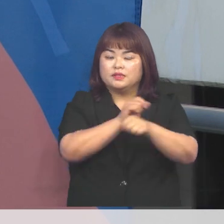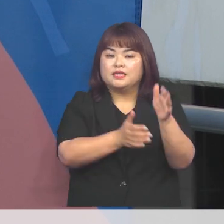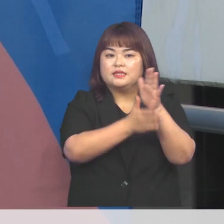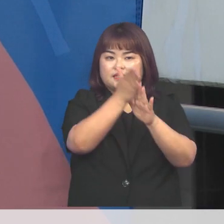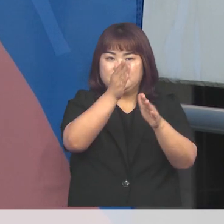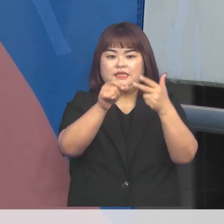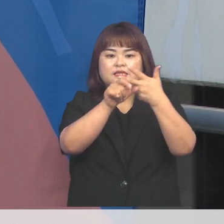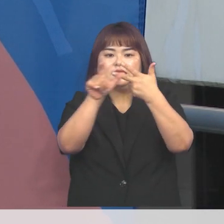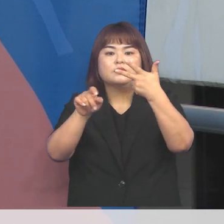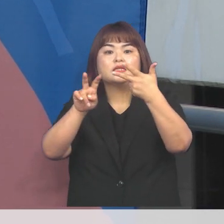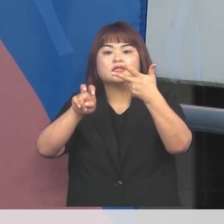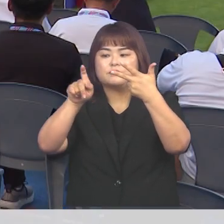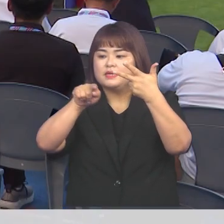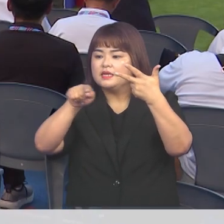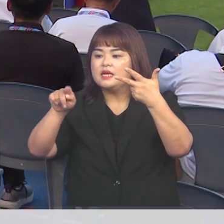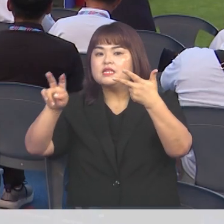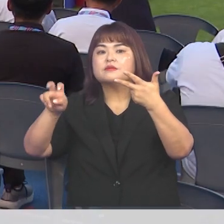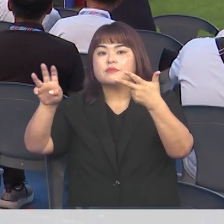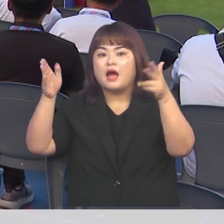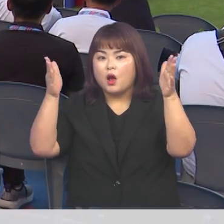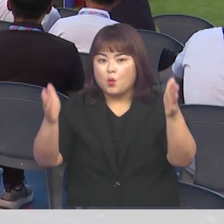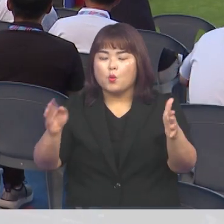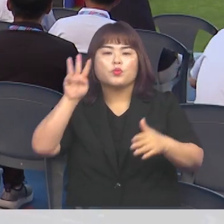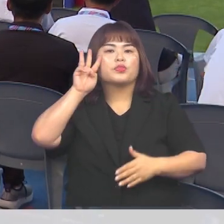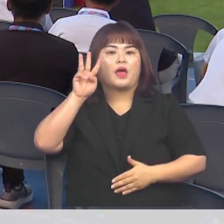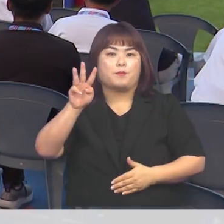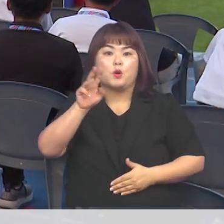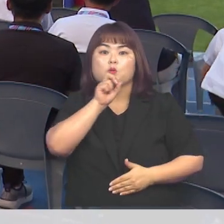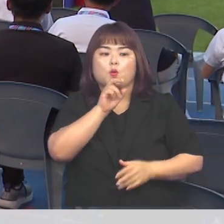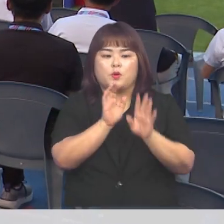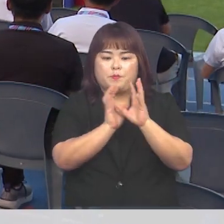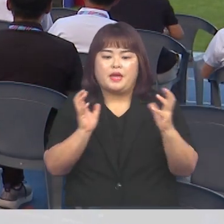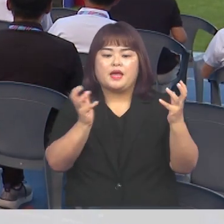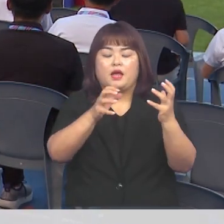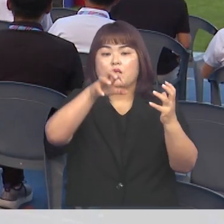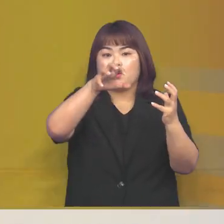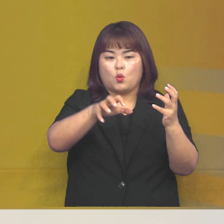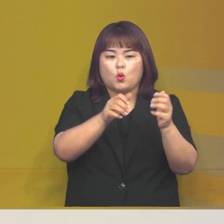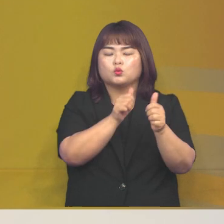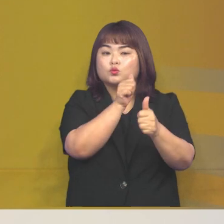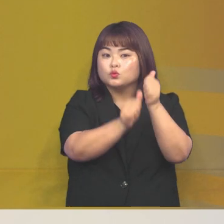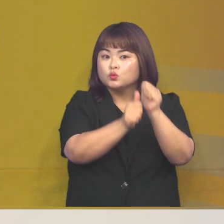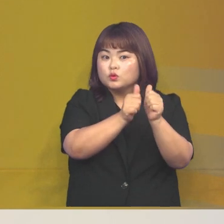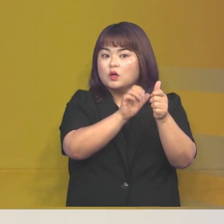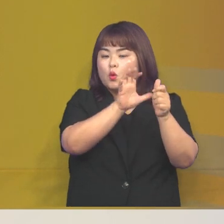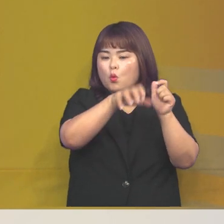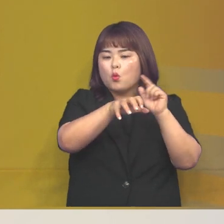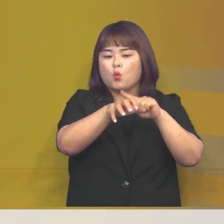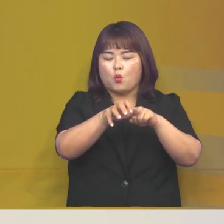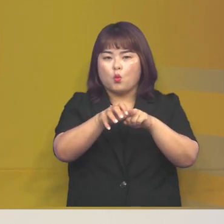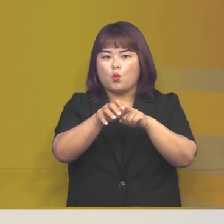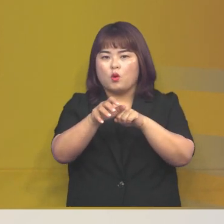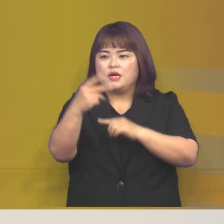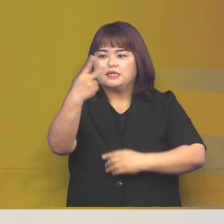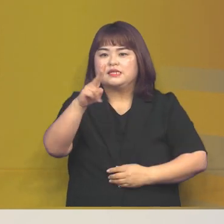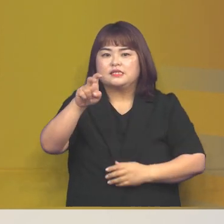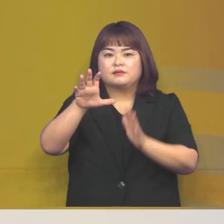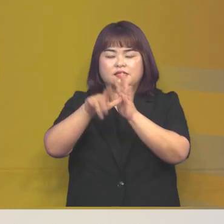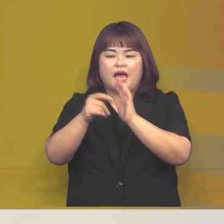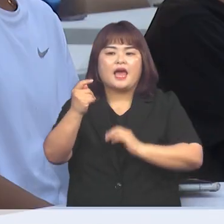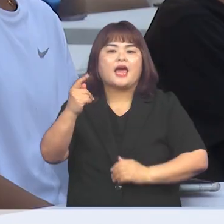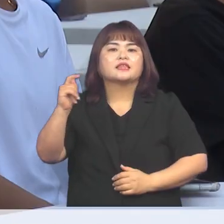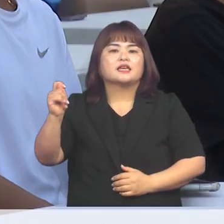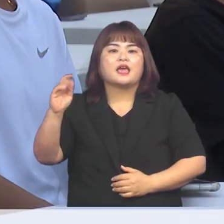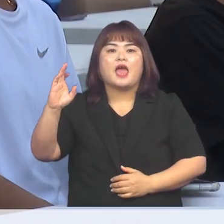용인특례시는 21일부터 23일까지 3일 동안 용인 미르스타디움 주 경기장에서 2023 용인